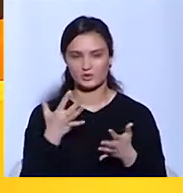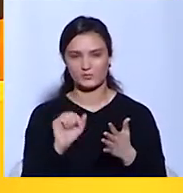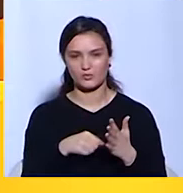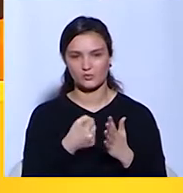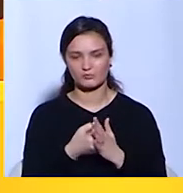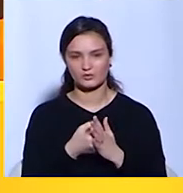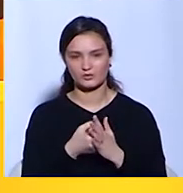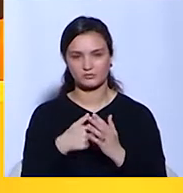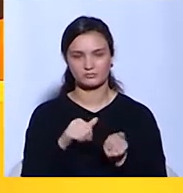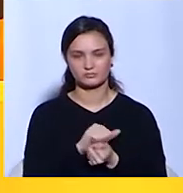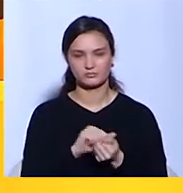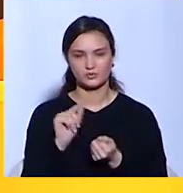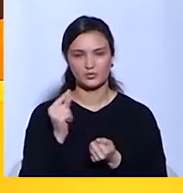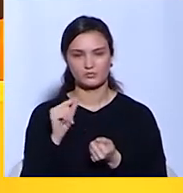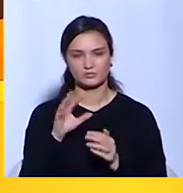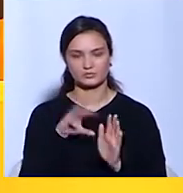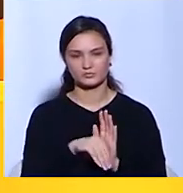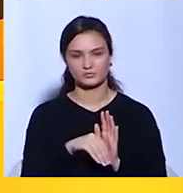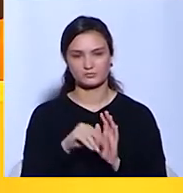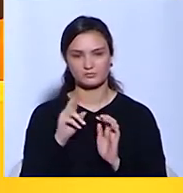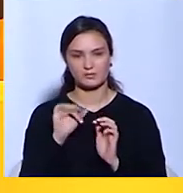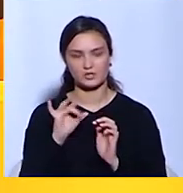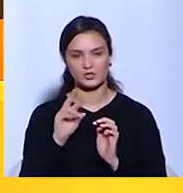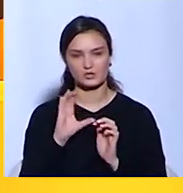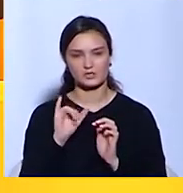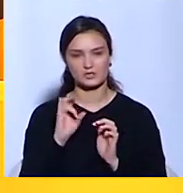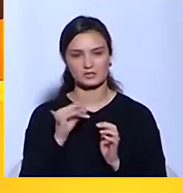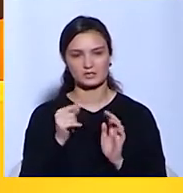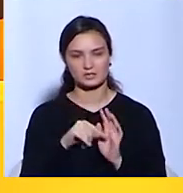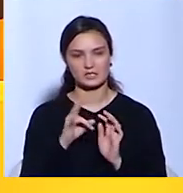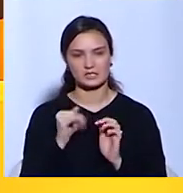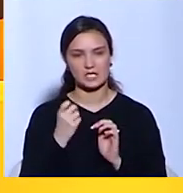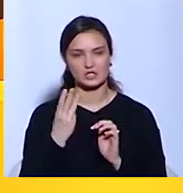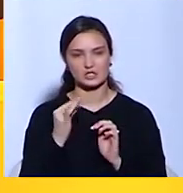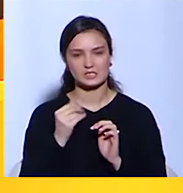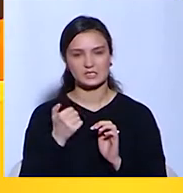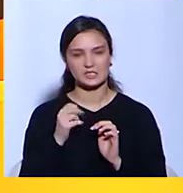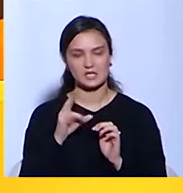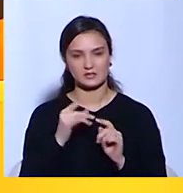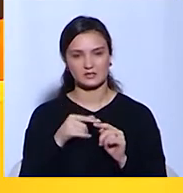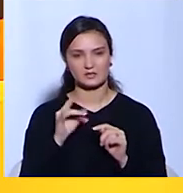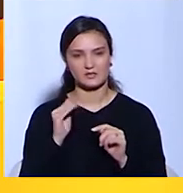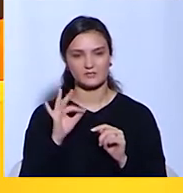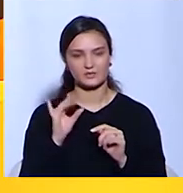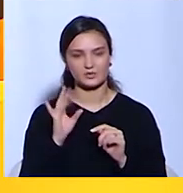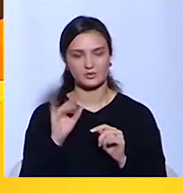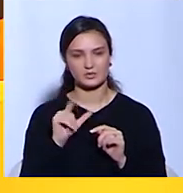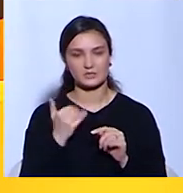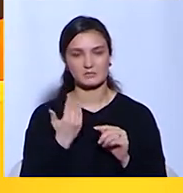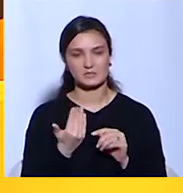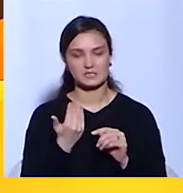ბოლომდე გადაამუშავოს ლობიოში და პარკოსნებში შემავალი ნახშირწყალი, რაფინოზა, და